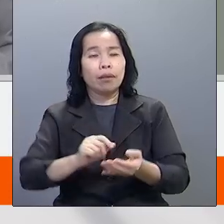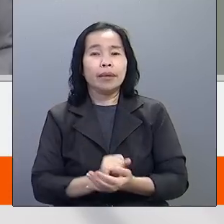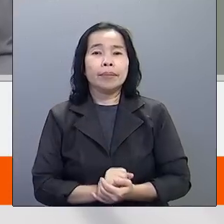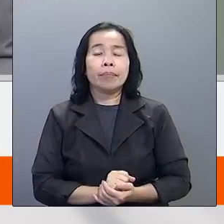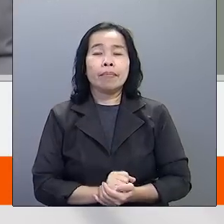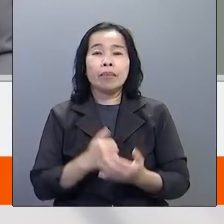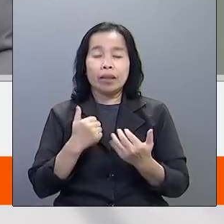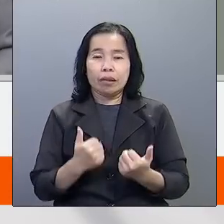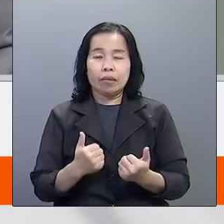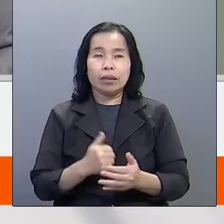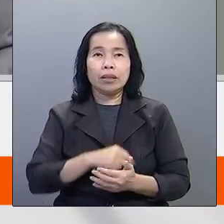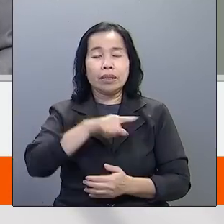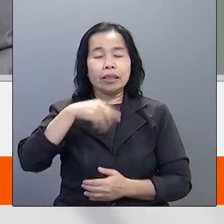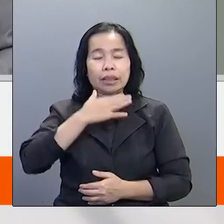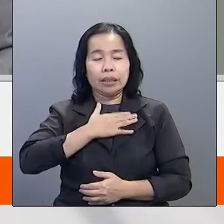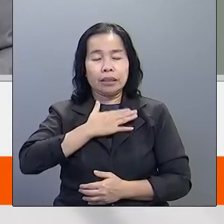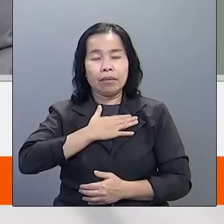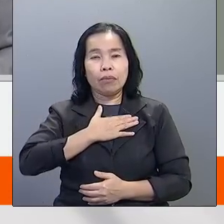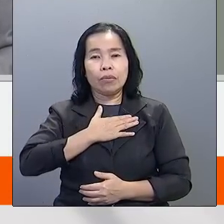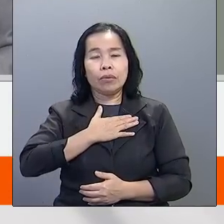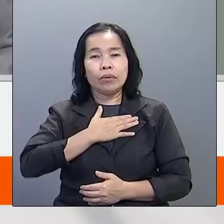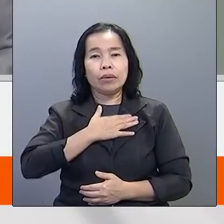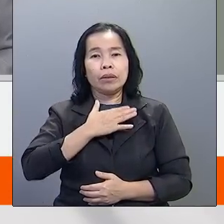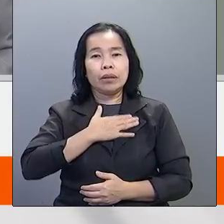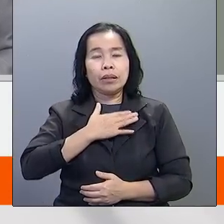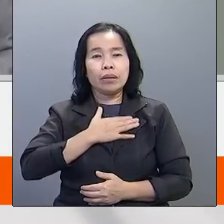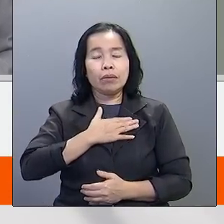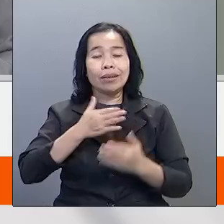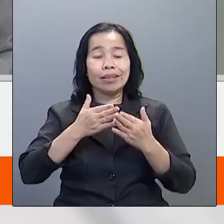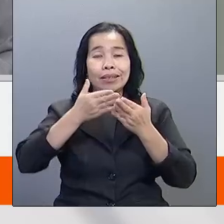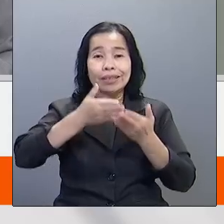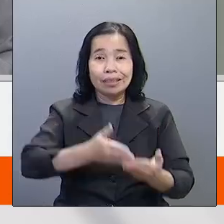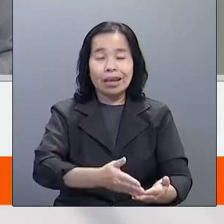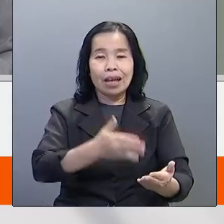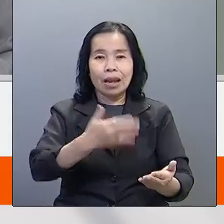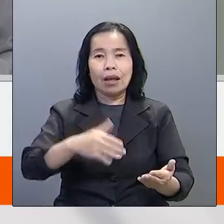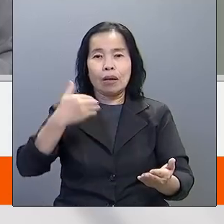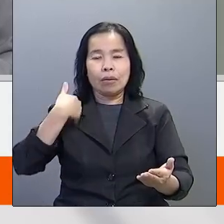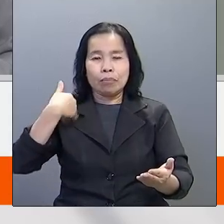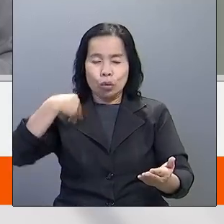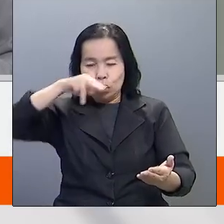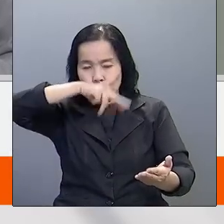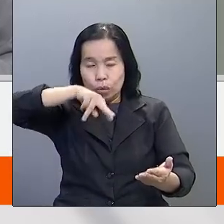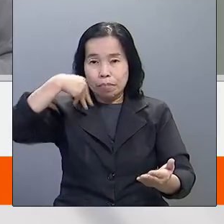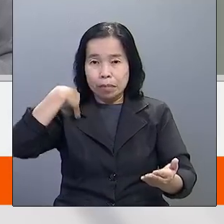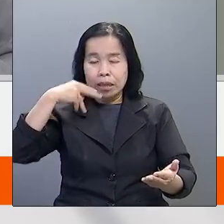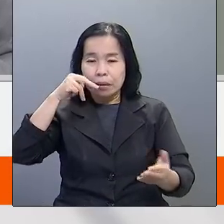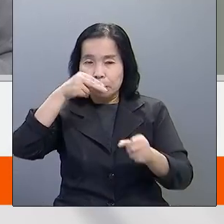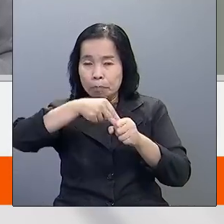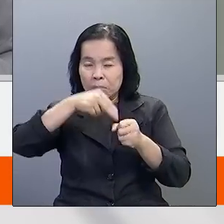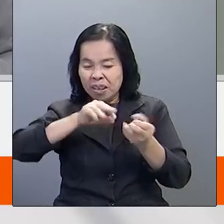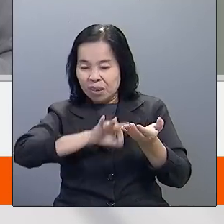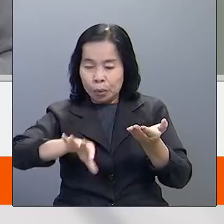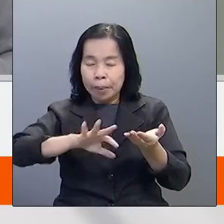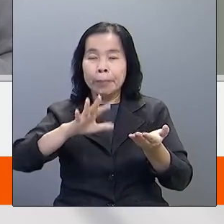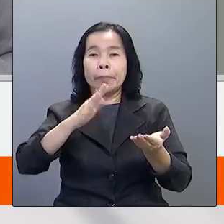ลที่เราจุดที่เรืออับปางลงเราได้พบตำบลที่แล้วก็ติดตามอยู่ตลอดนะครับณปัจจุบันเนี่ยยังไม่มี